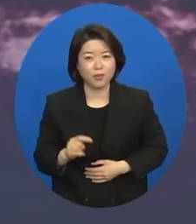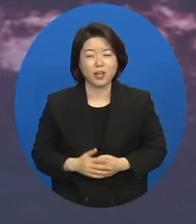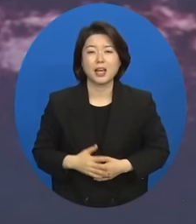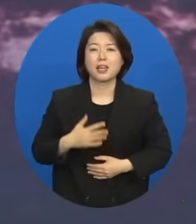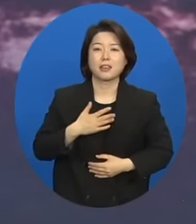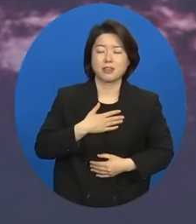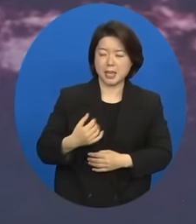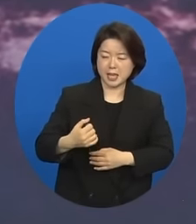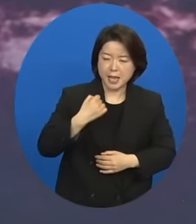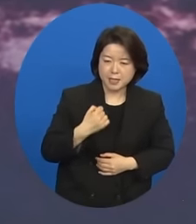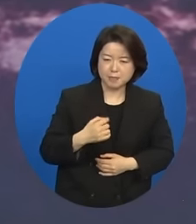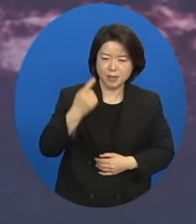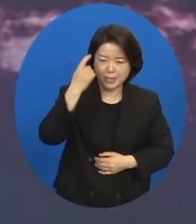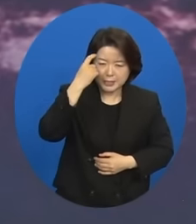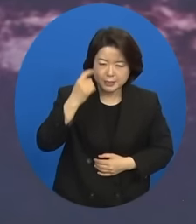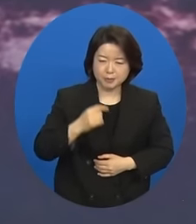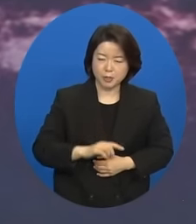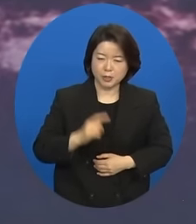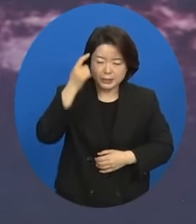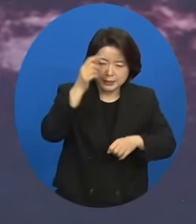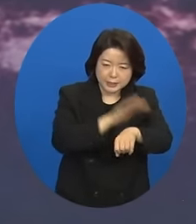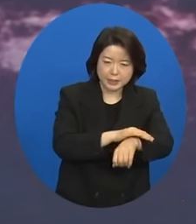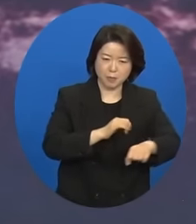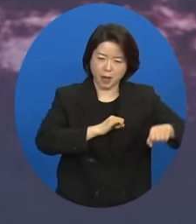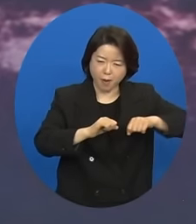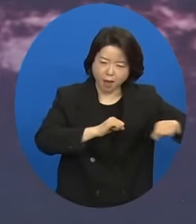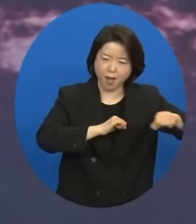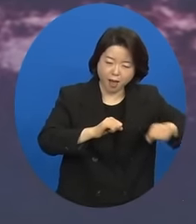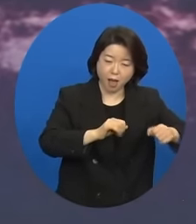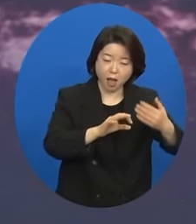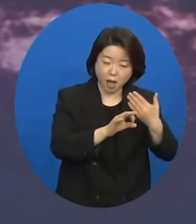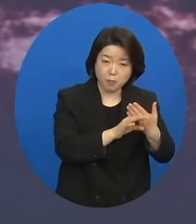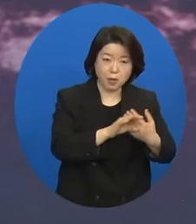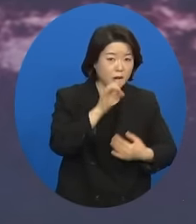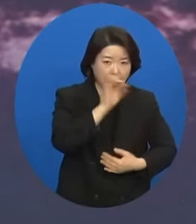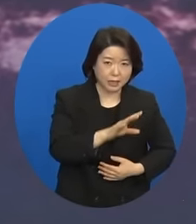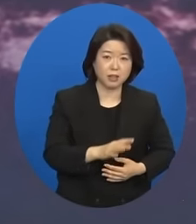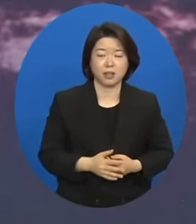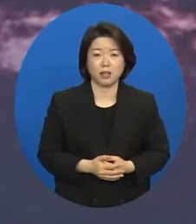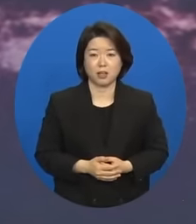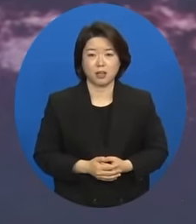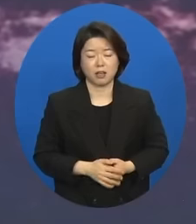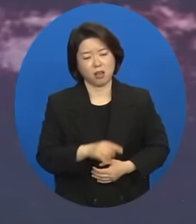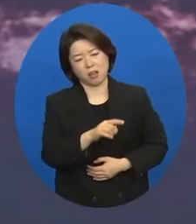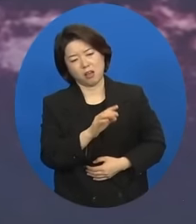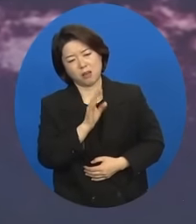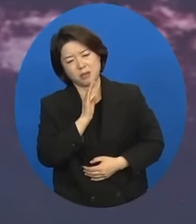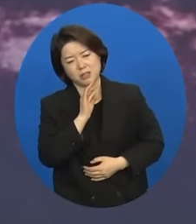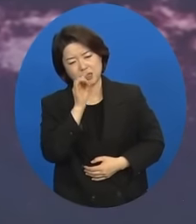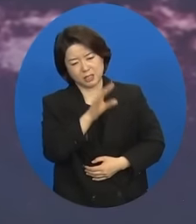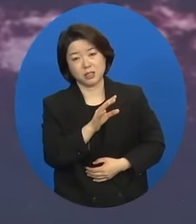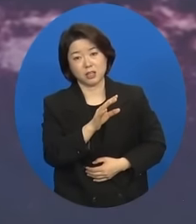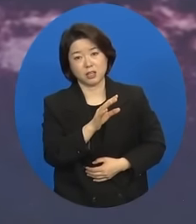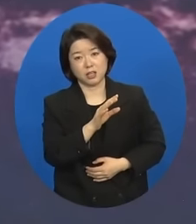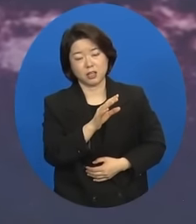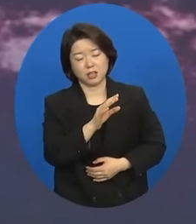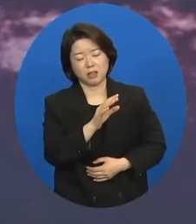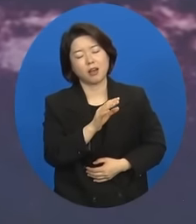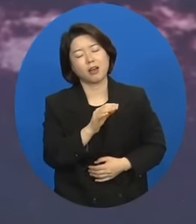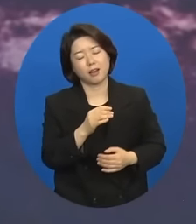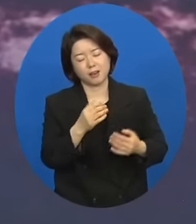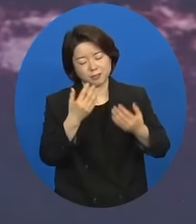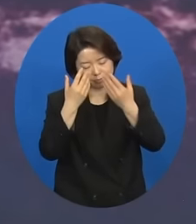힘과 능력과 지혜로 뭔가 막 해볼 때는 안 되는데 아 안 되는구나라고 눈을 감면